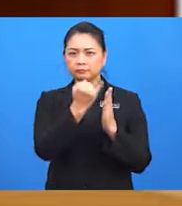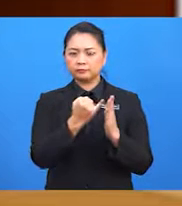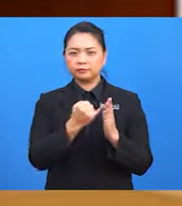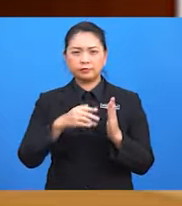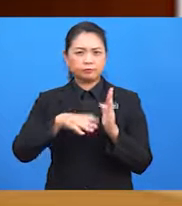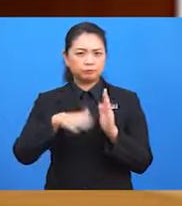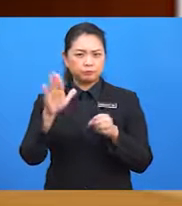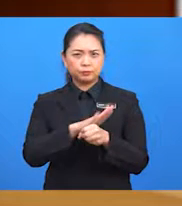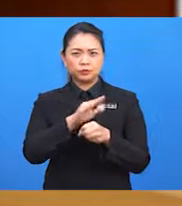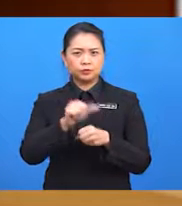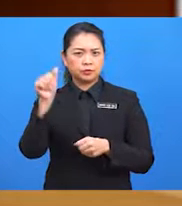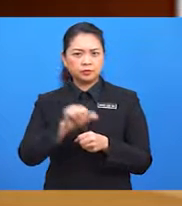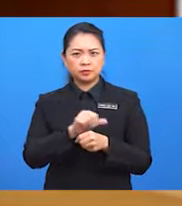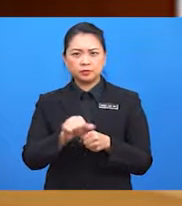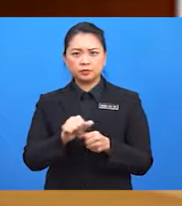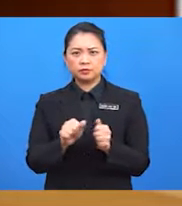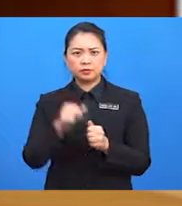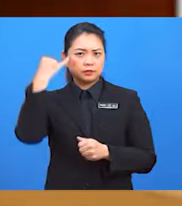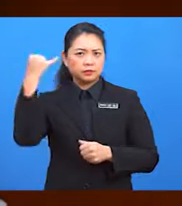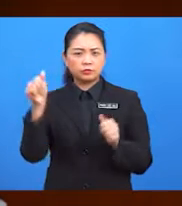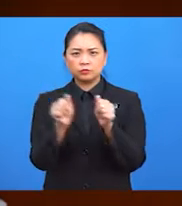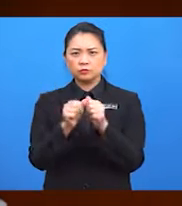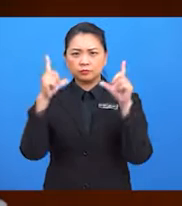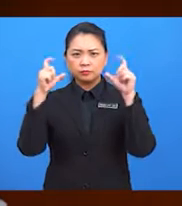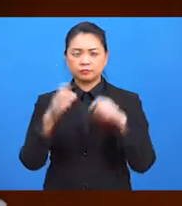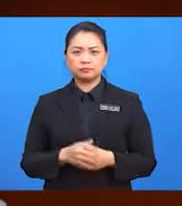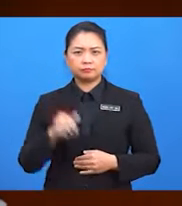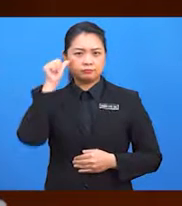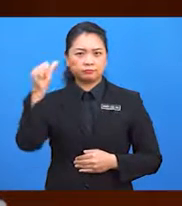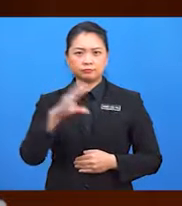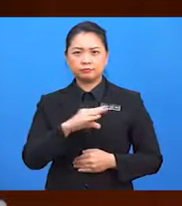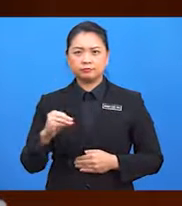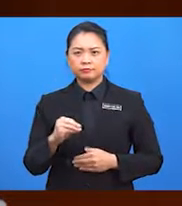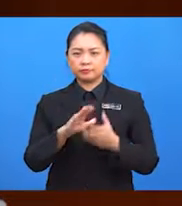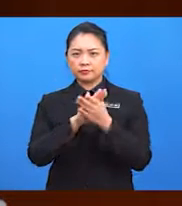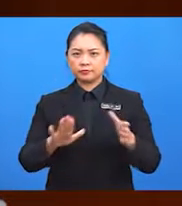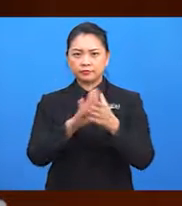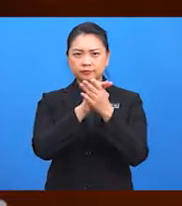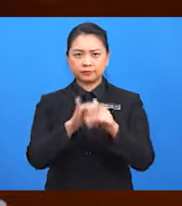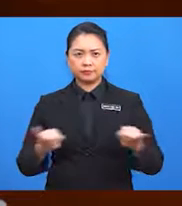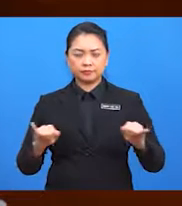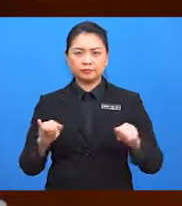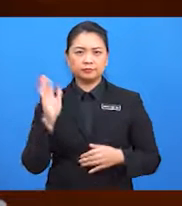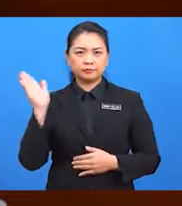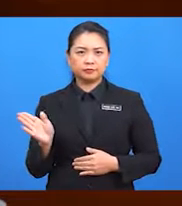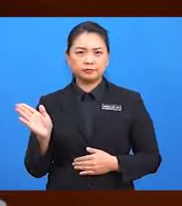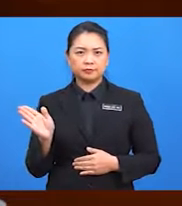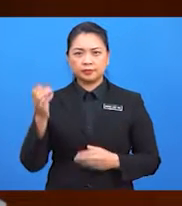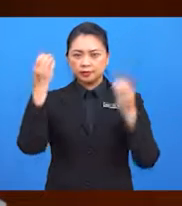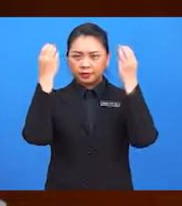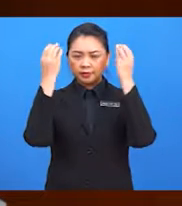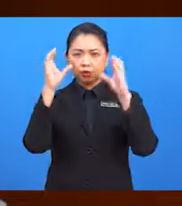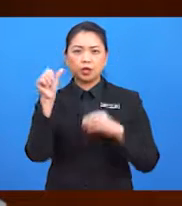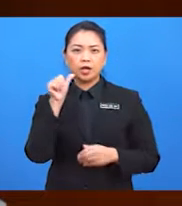dari hasil tangkapan anda menggunakan kamera. Assalamualaikum dan salam sejahtera. Saya Cikgu Abdul